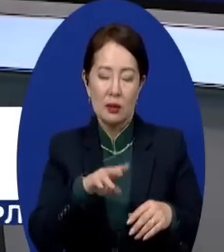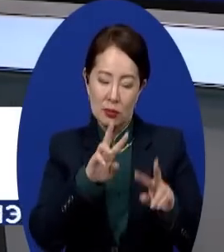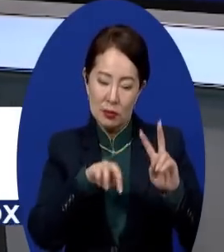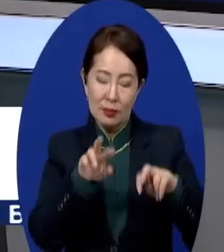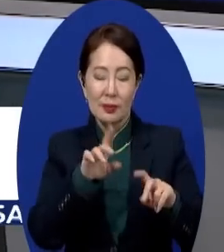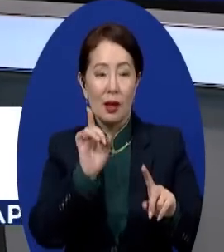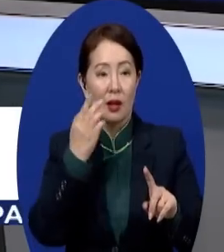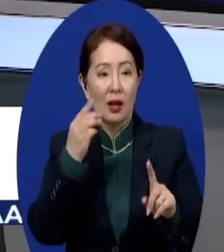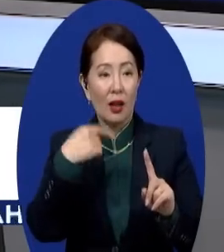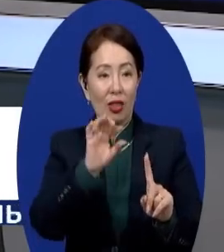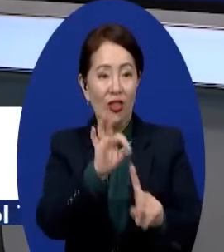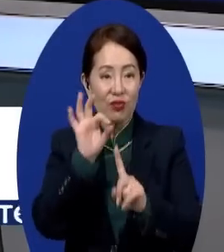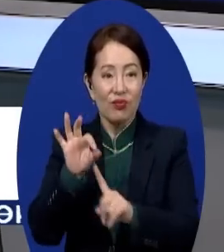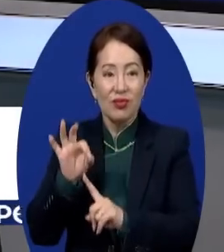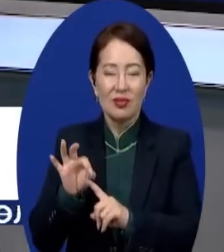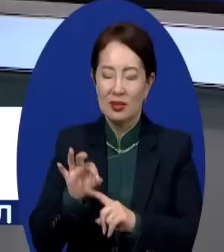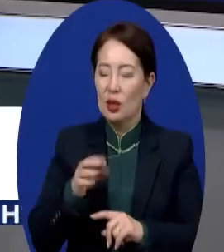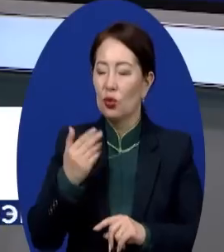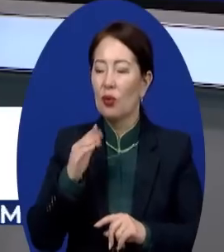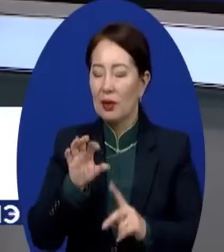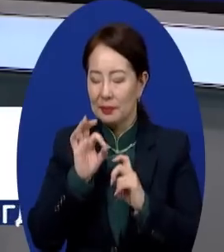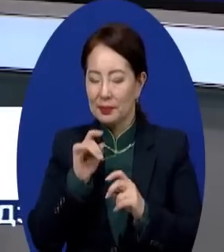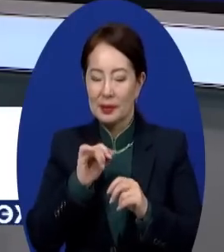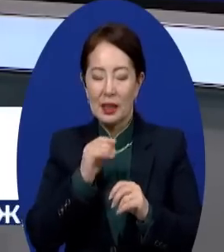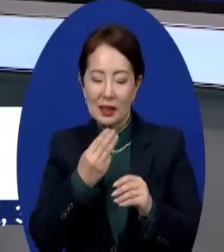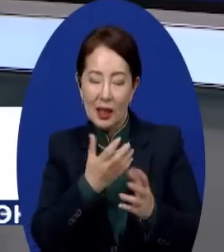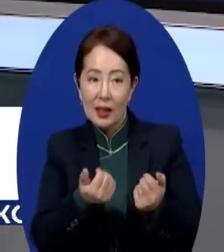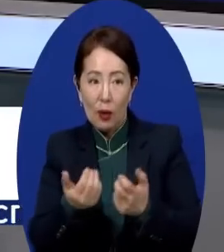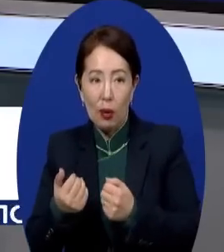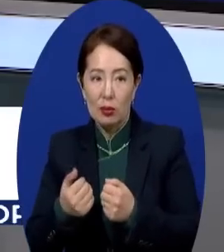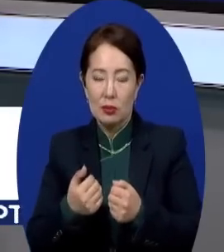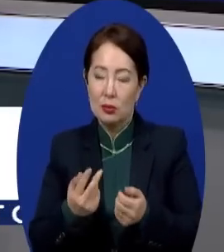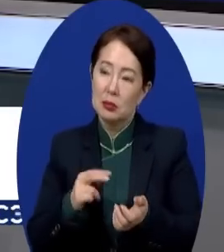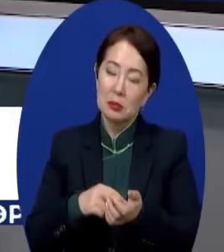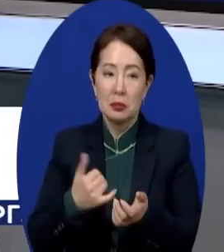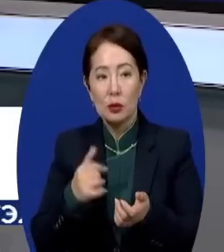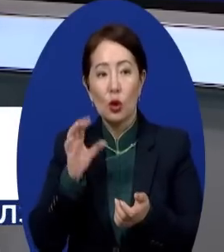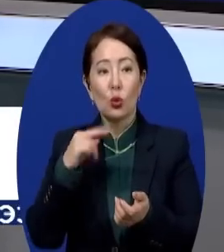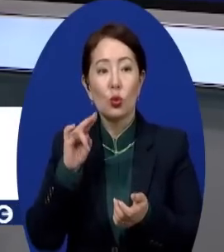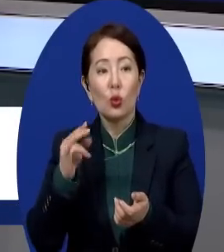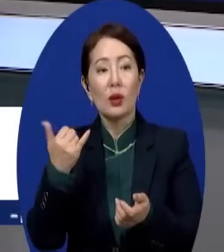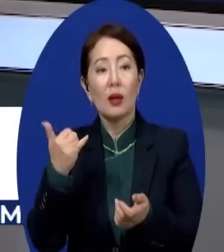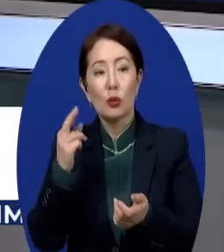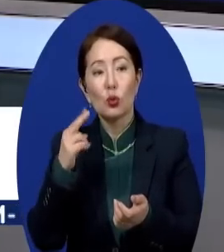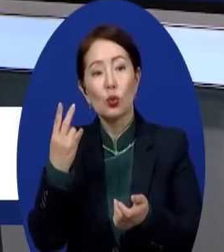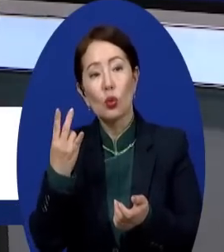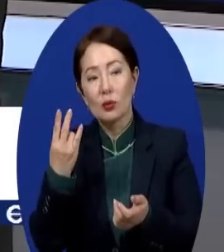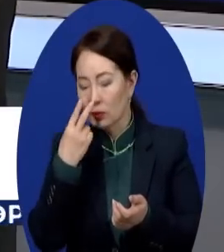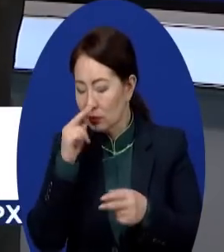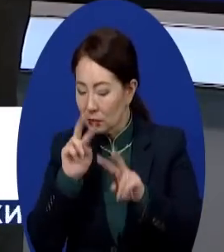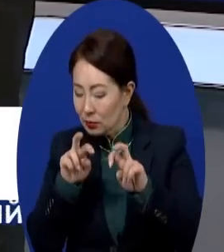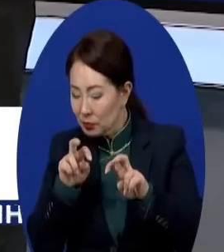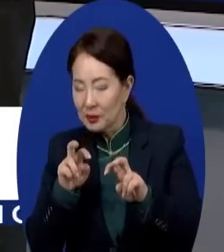буюу санамсаргүй түүрийн аргаар сонгож аваад тэр одоо сурагчдаас нь шалгалт авна. За тэр шалгалтынх нь дүнгээр бол харьцуулаад бол тэр